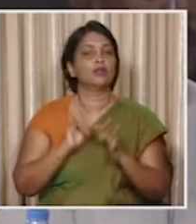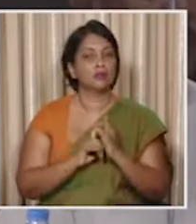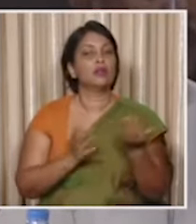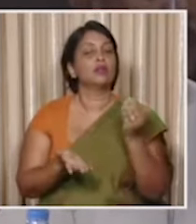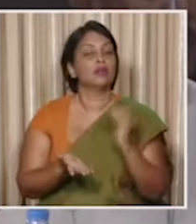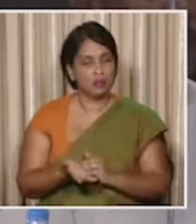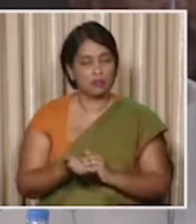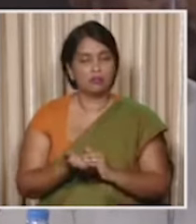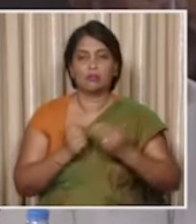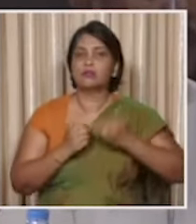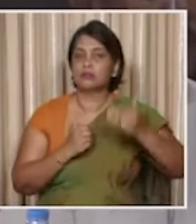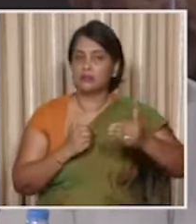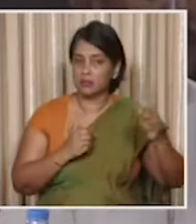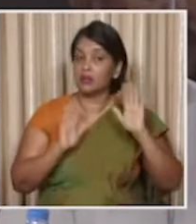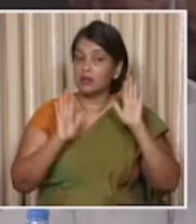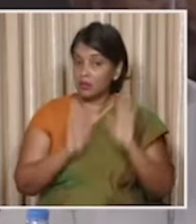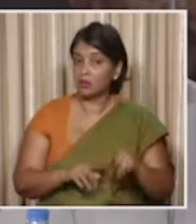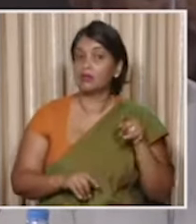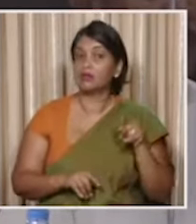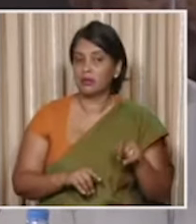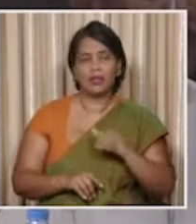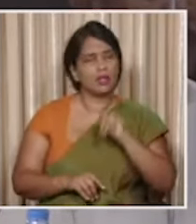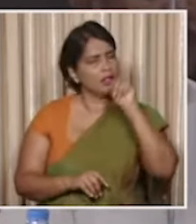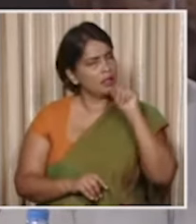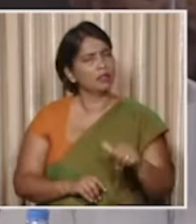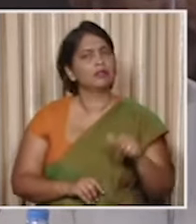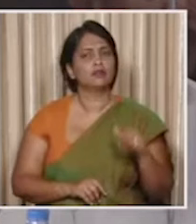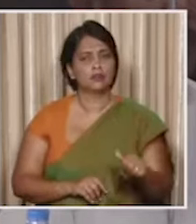නැවතත් මේක ඉදිරියට ගේන්න. හැබැයි මේකට ඇත්ත